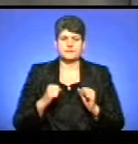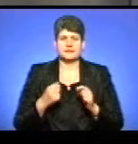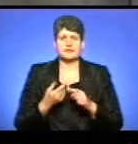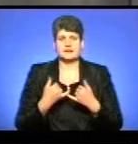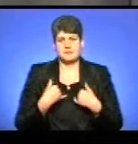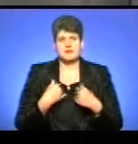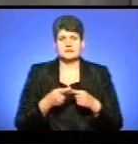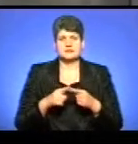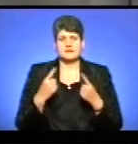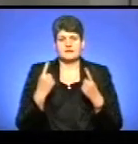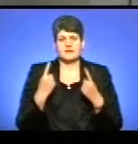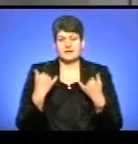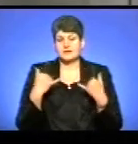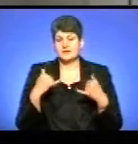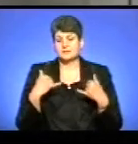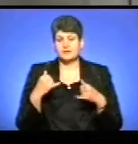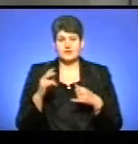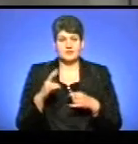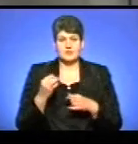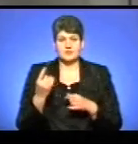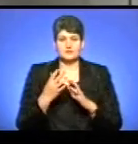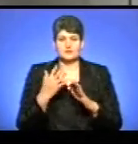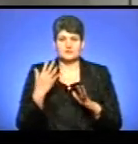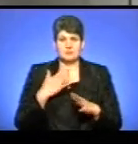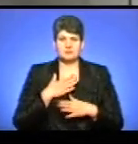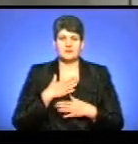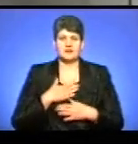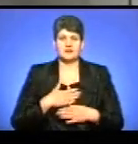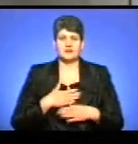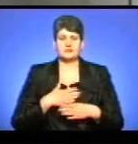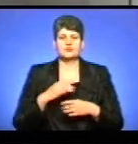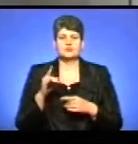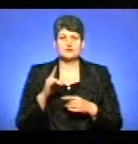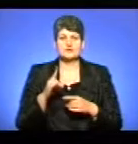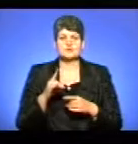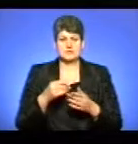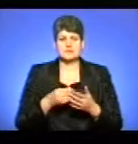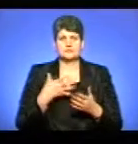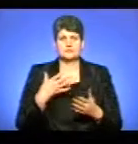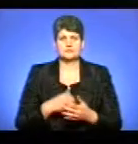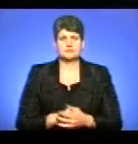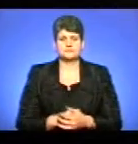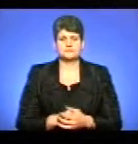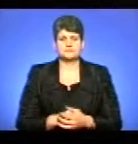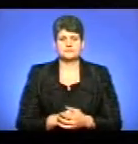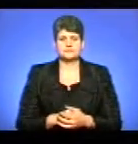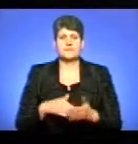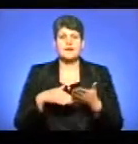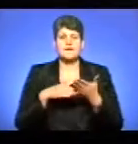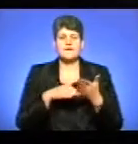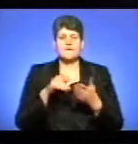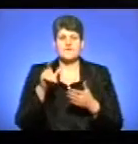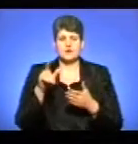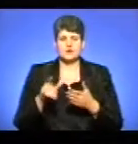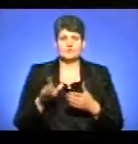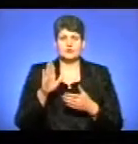велика несподіванка, в першу чергу. Приємно, дуже приємно, що цінують. Волонтер Володимир